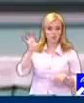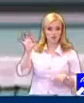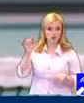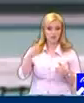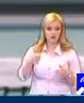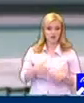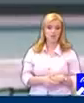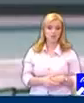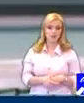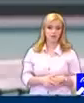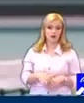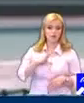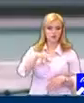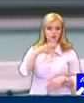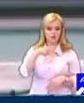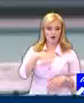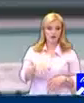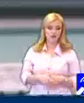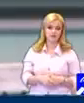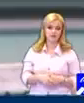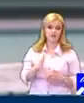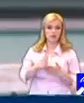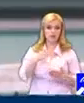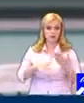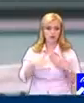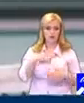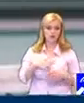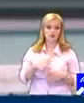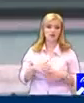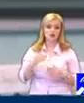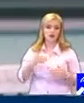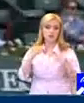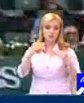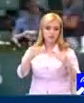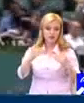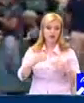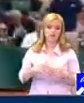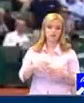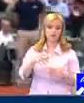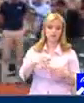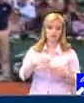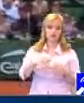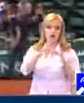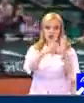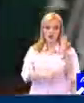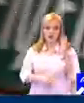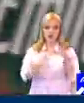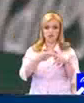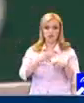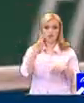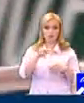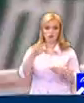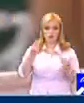am fost concentrată pentru fiecare punct. Sunt bucuroasă că sunt în sferturi din nou. E un moment frumos și vreau să mă bucur de victoria